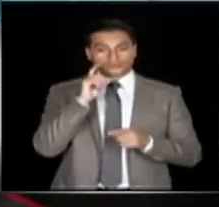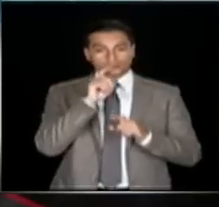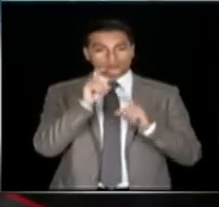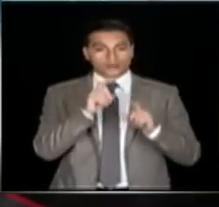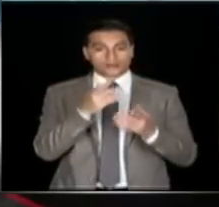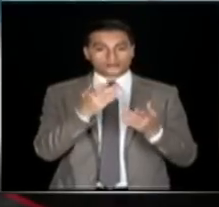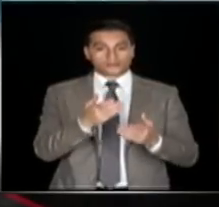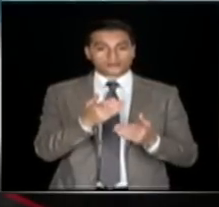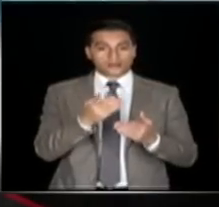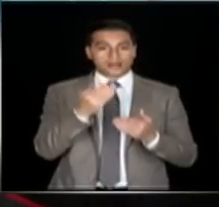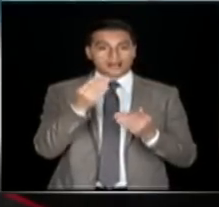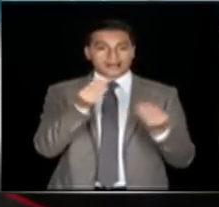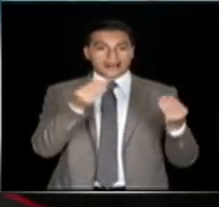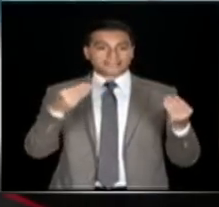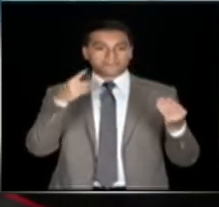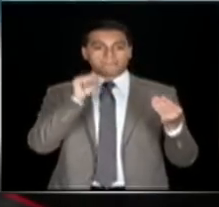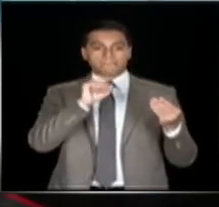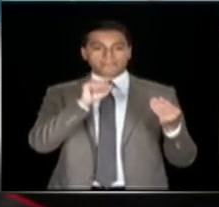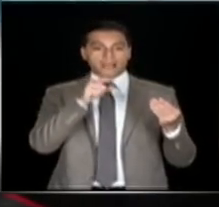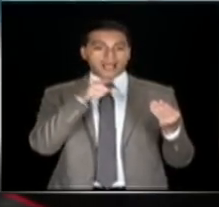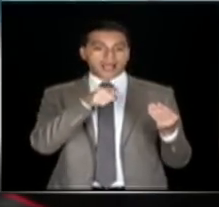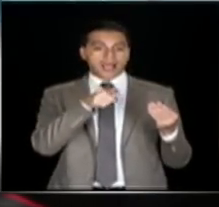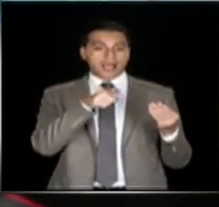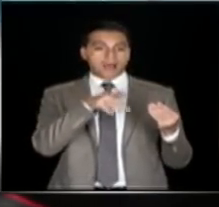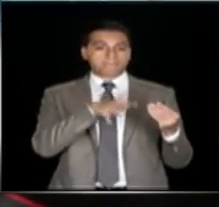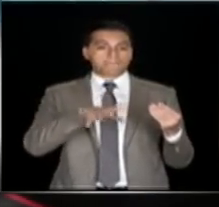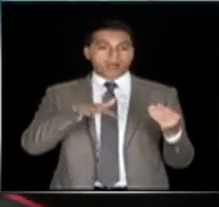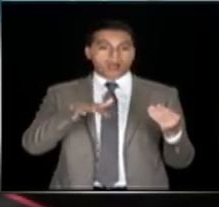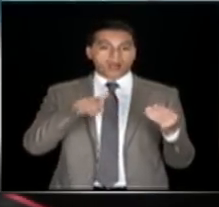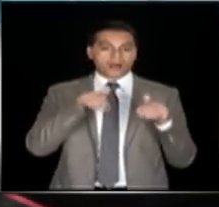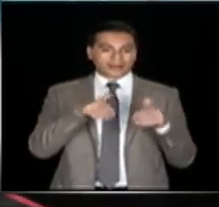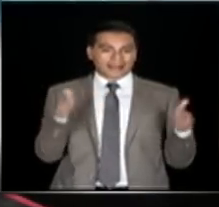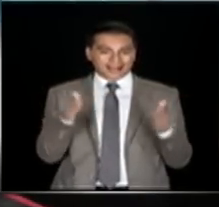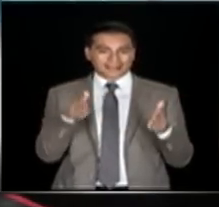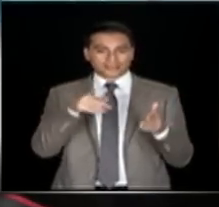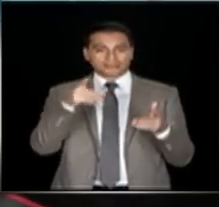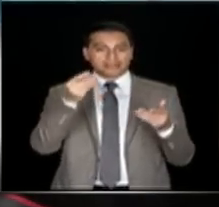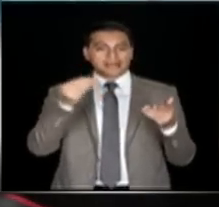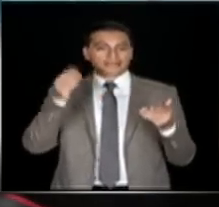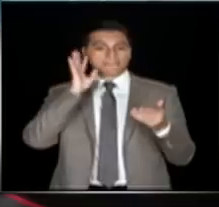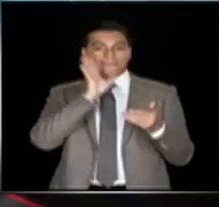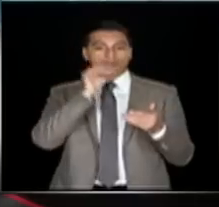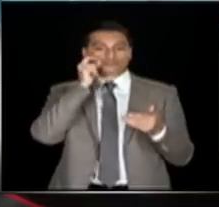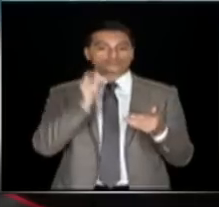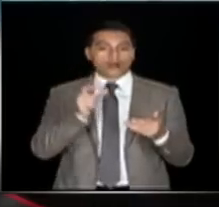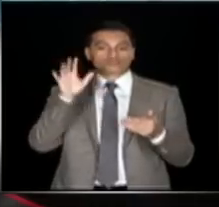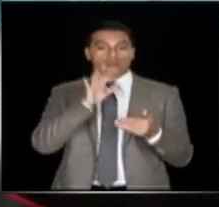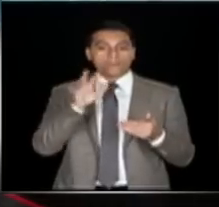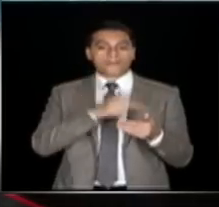لوحة حمام السباحة هي للرسام الأوروبي ديفيد هوكني، فما هي